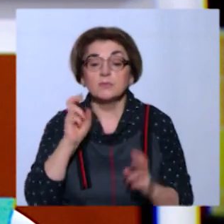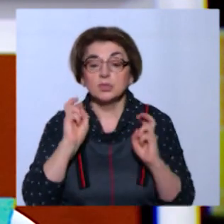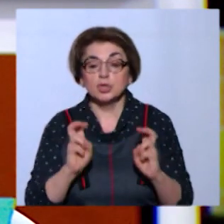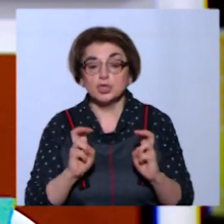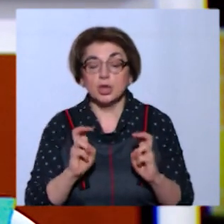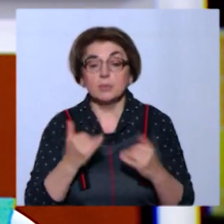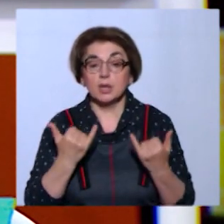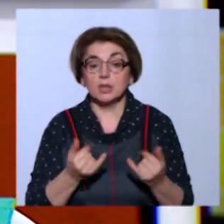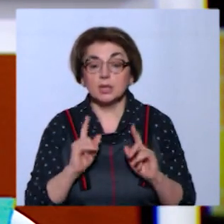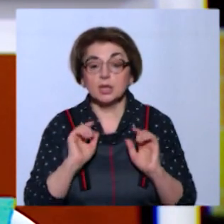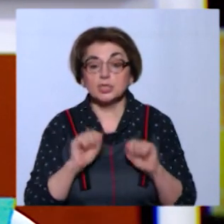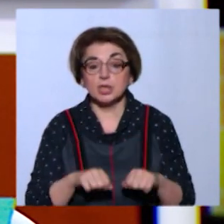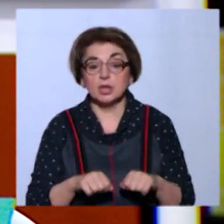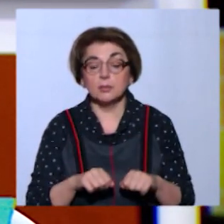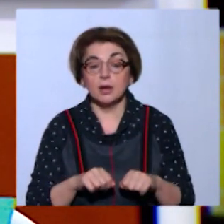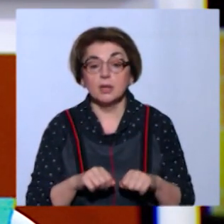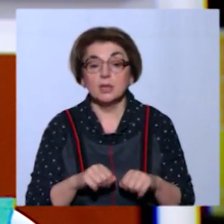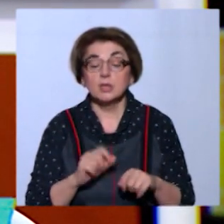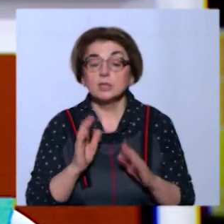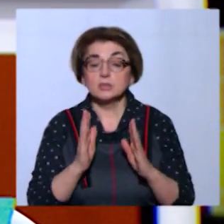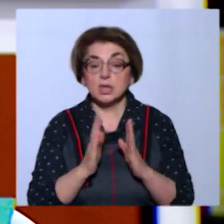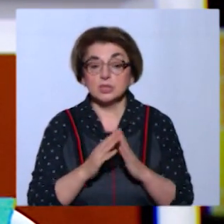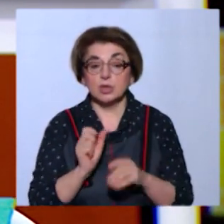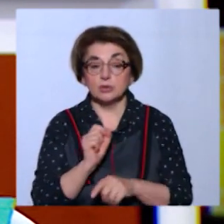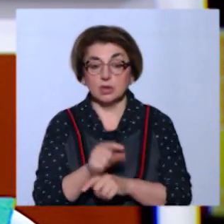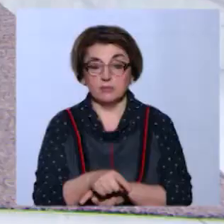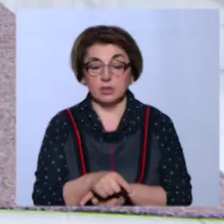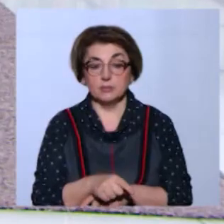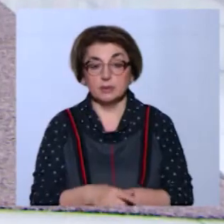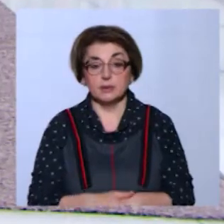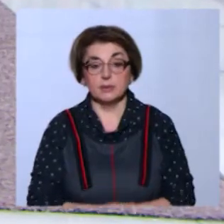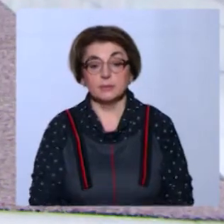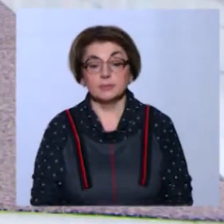ნიშნები. ეხლა რაც შეეხება საშინაო დავალებას,